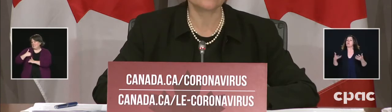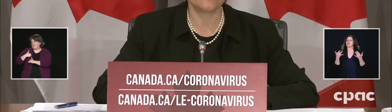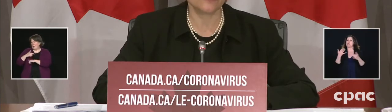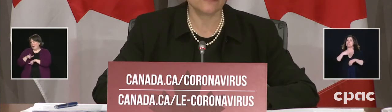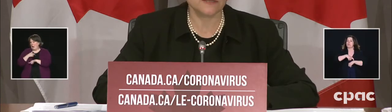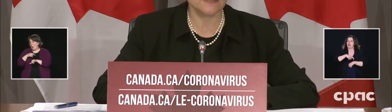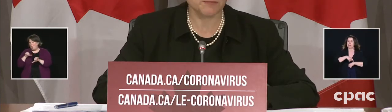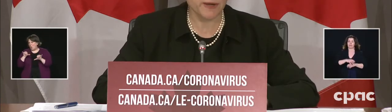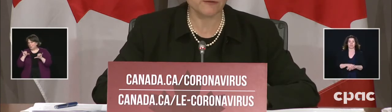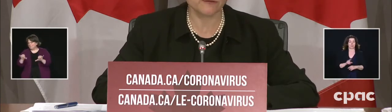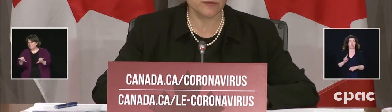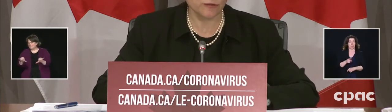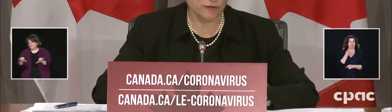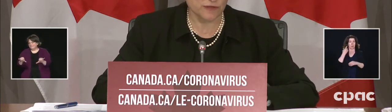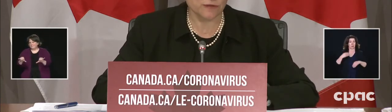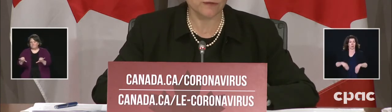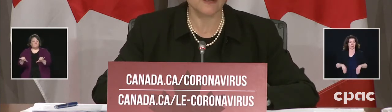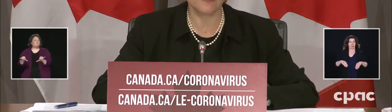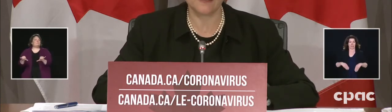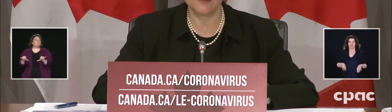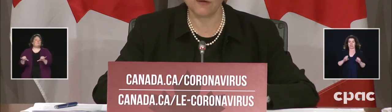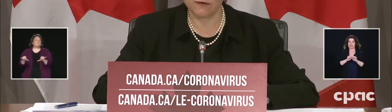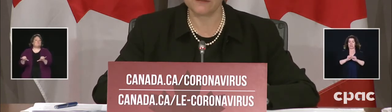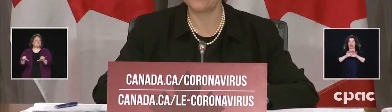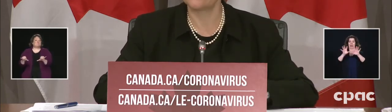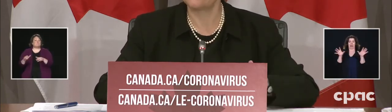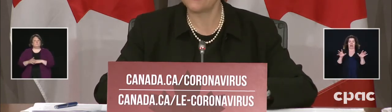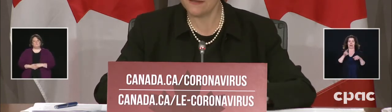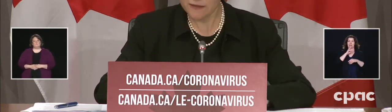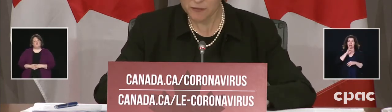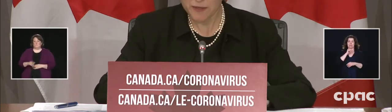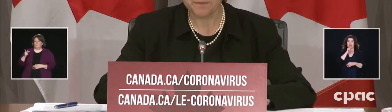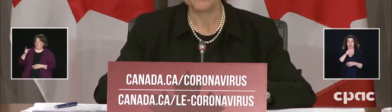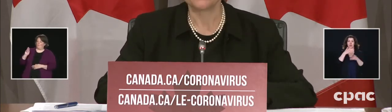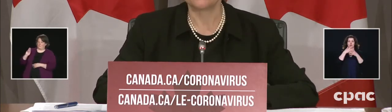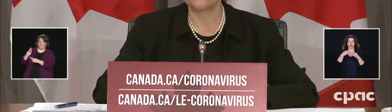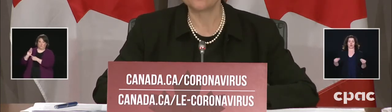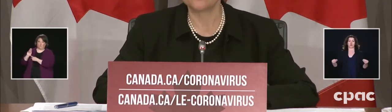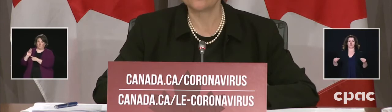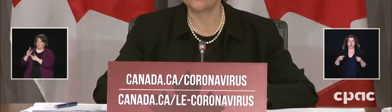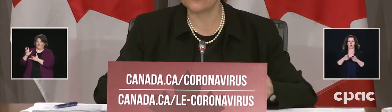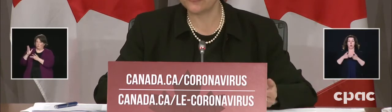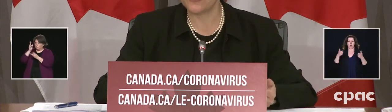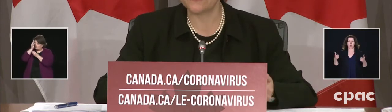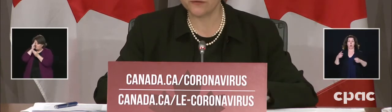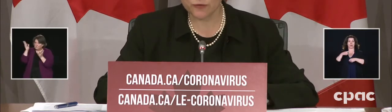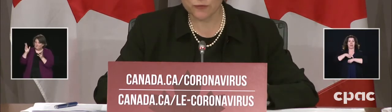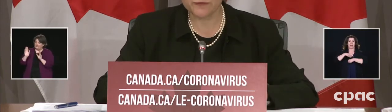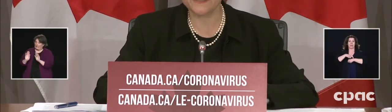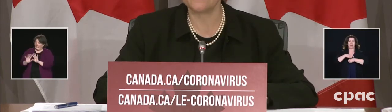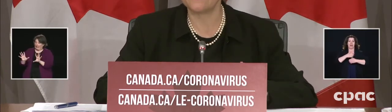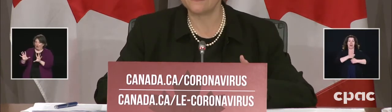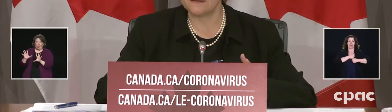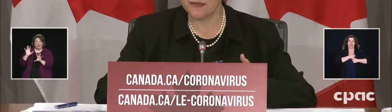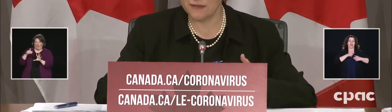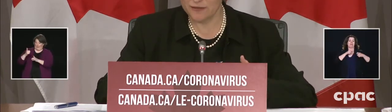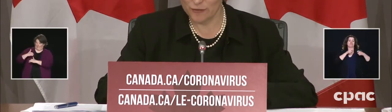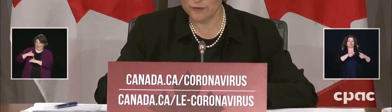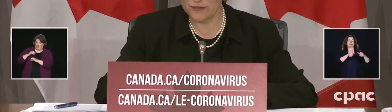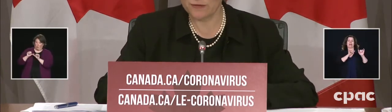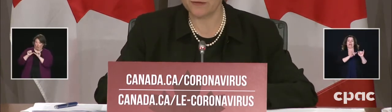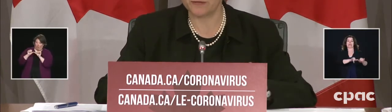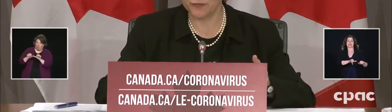que ce n'est pas une solution à long terme et qu'on doit trouver